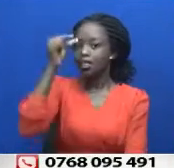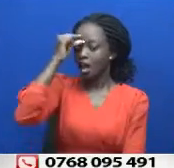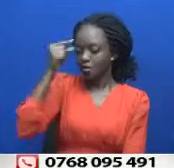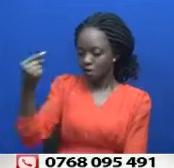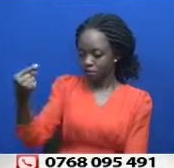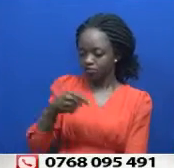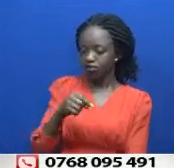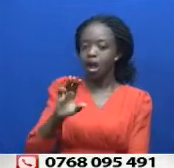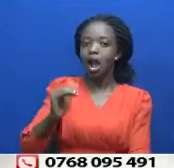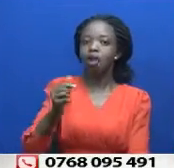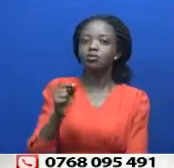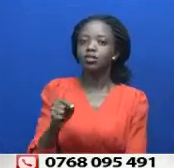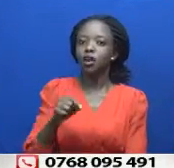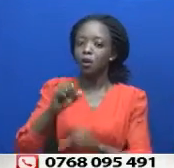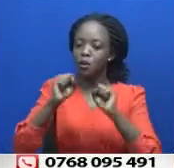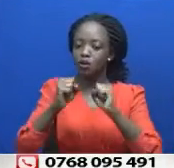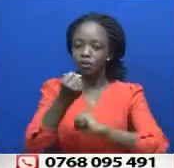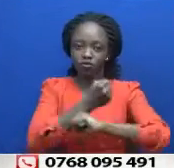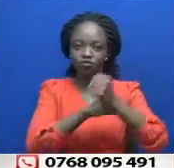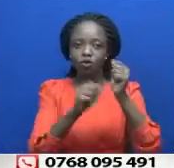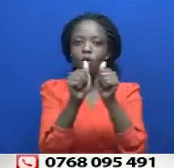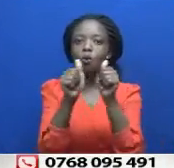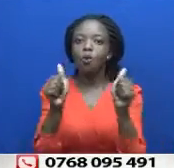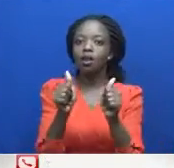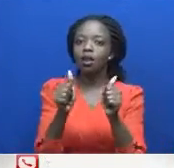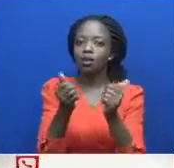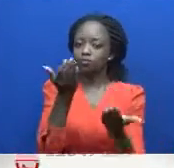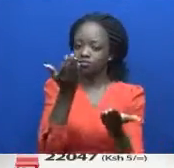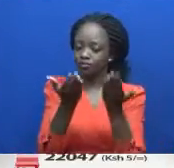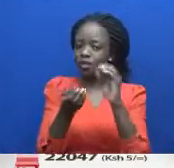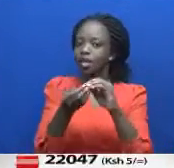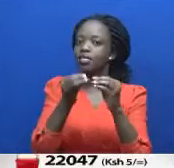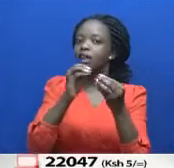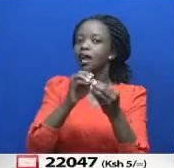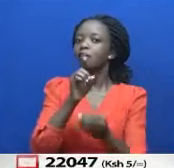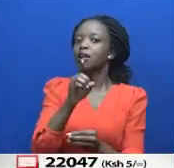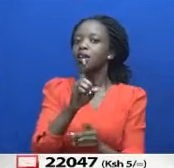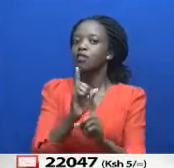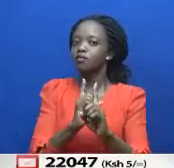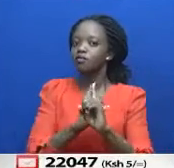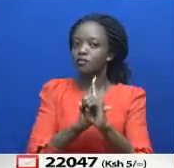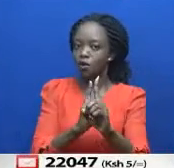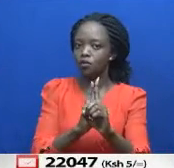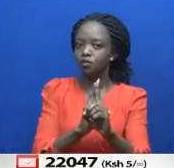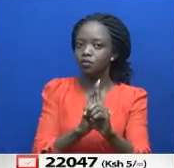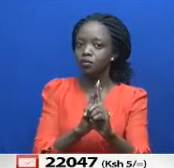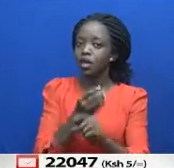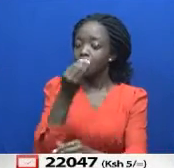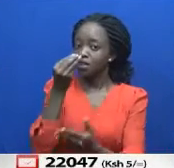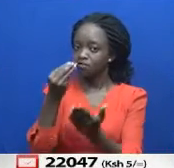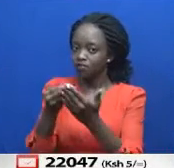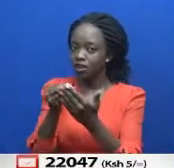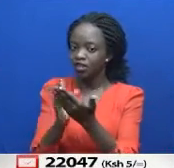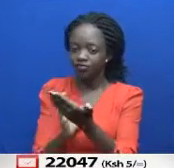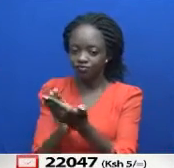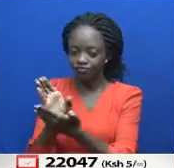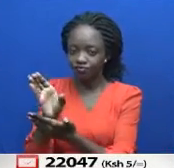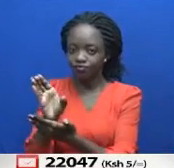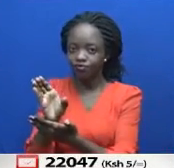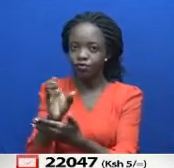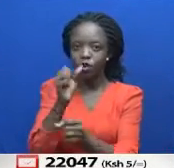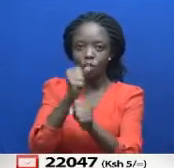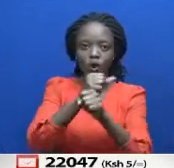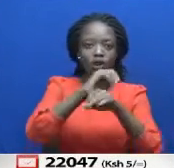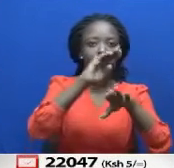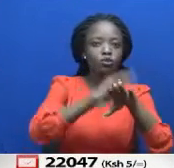yetu iweze kufanya kazi vizuri kulingana na hiyo idadi ambayo tumepewa. Sana sana pesa ikitolewa halafu ifanye kazi